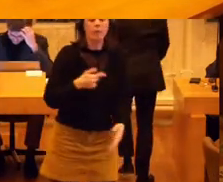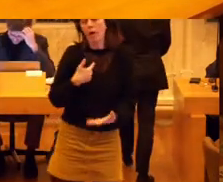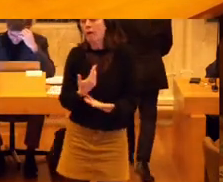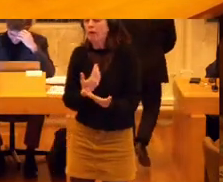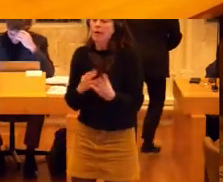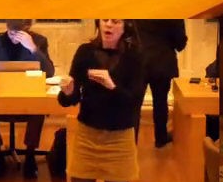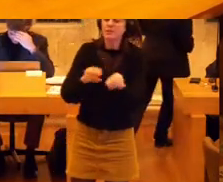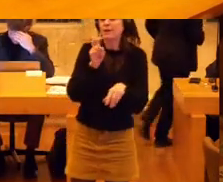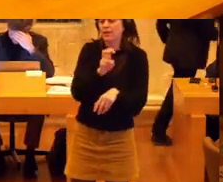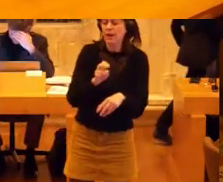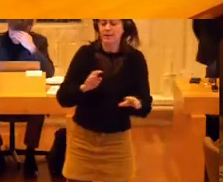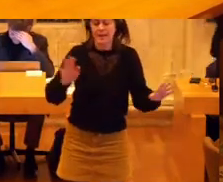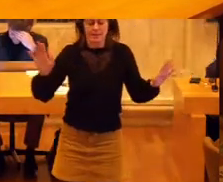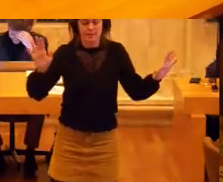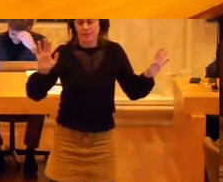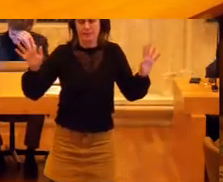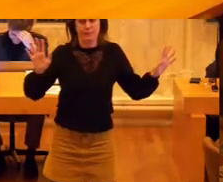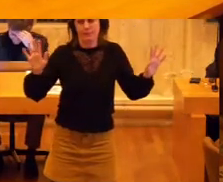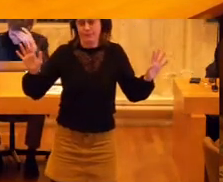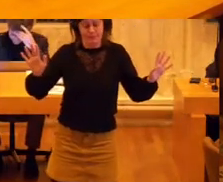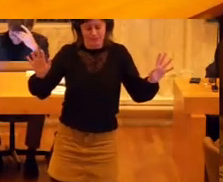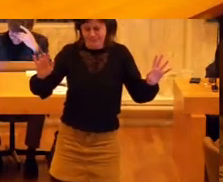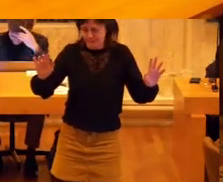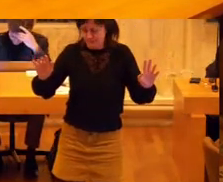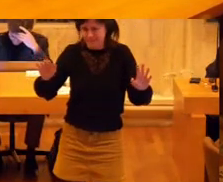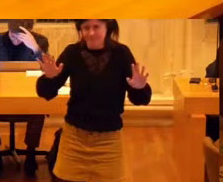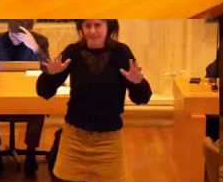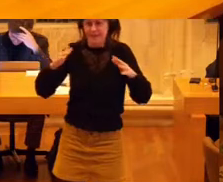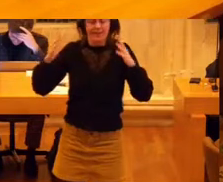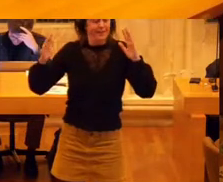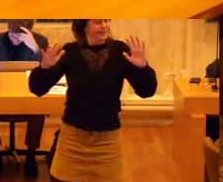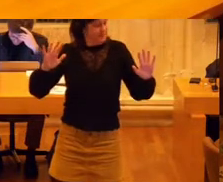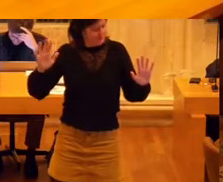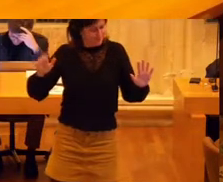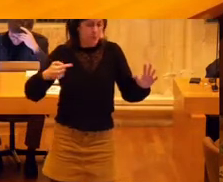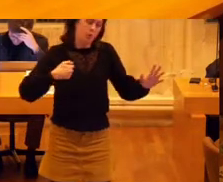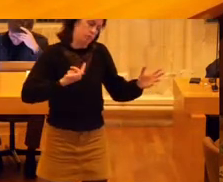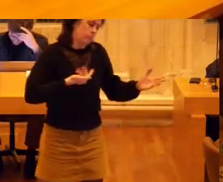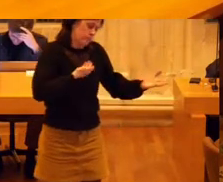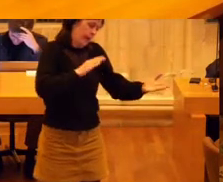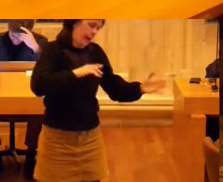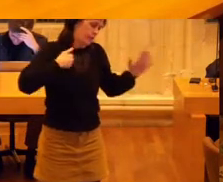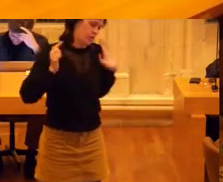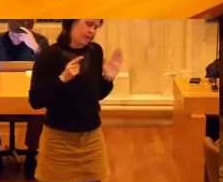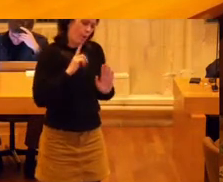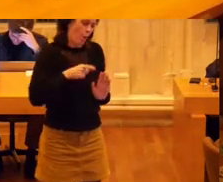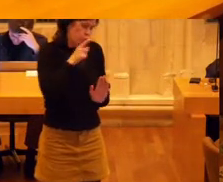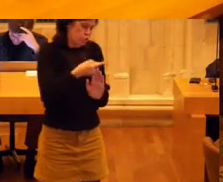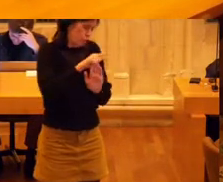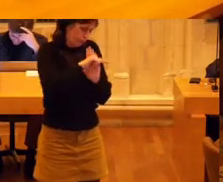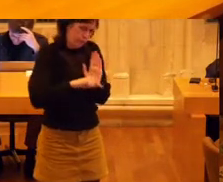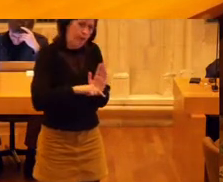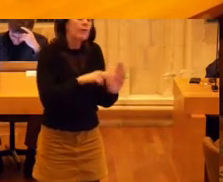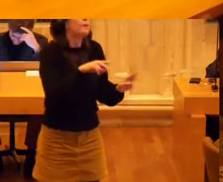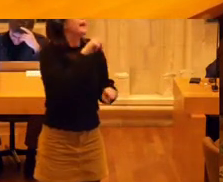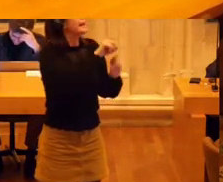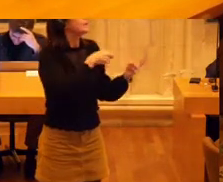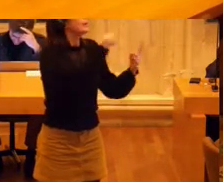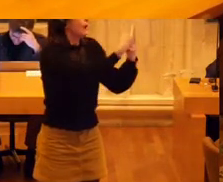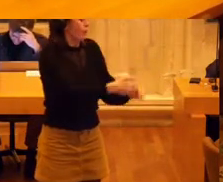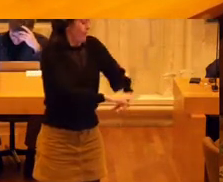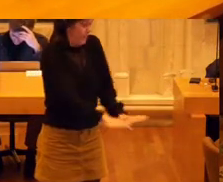à la création d'espaces verts. Non, mais attendez, on va clore le débat. Je suis jusqu'à preuve du contraire responsable de l'ordre du jour. On a répondu à vos questions.